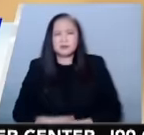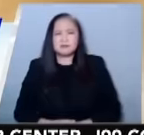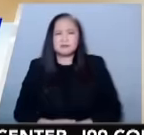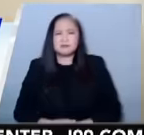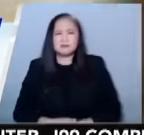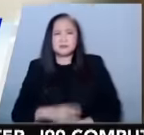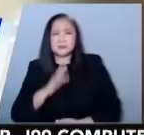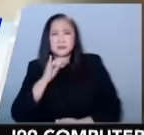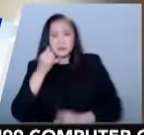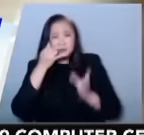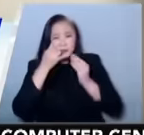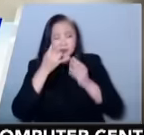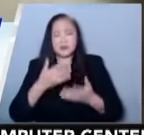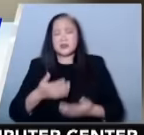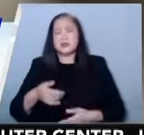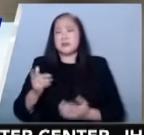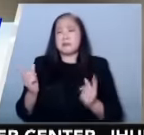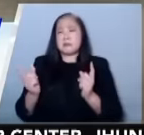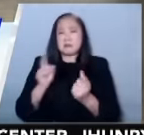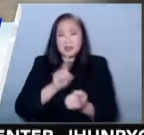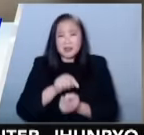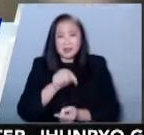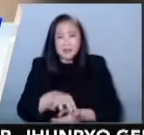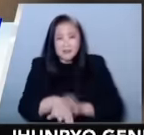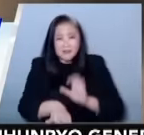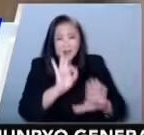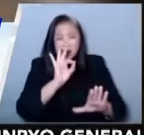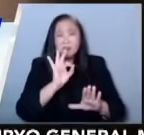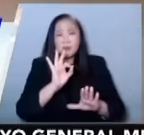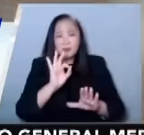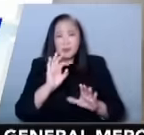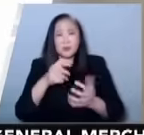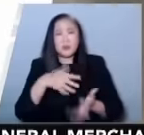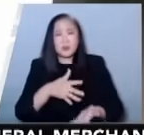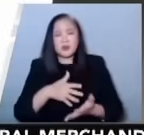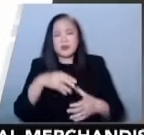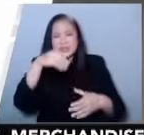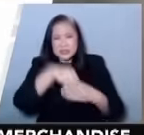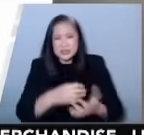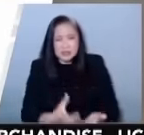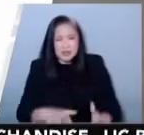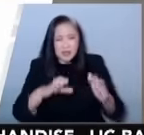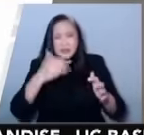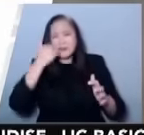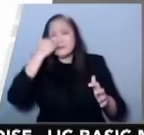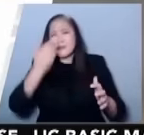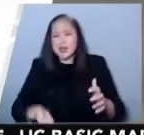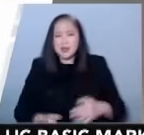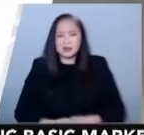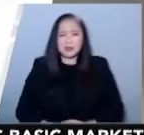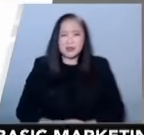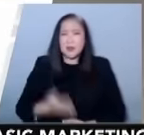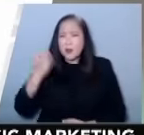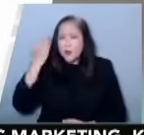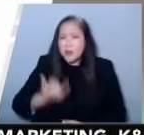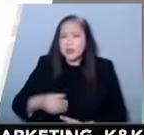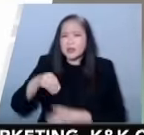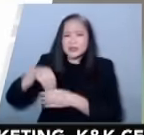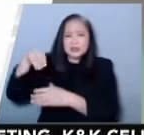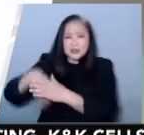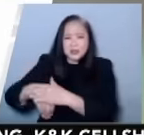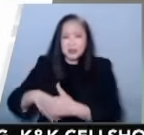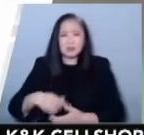ng muli ang alaga, nakasako na at wala ng buhay. Nakasako! Siguro nakasako na, tinigbak na